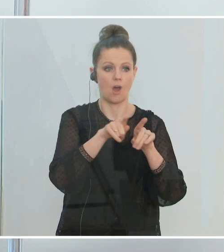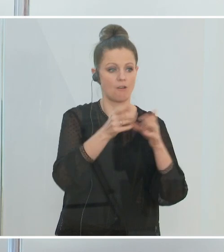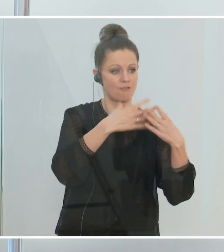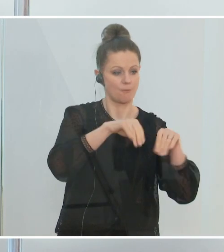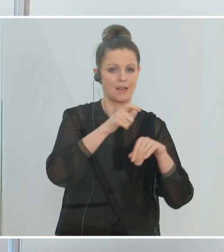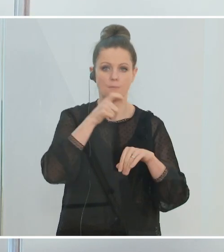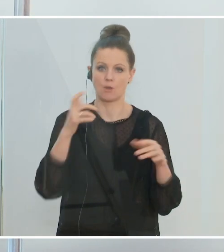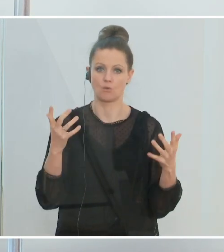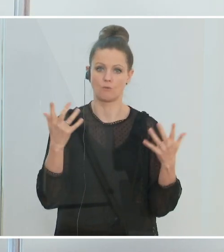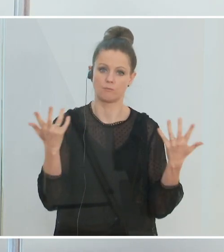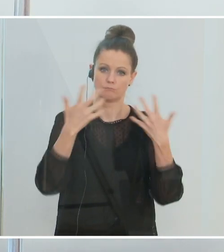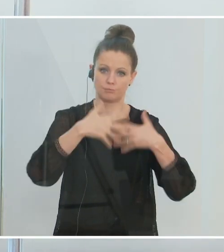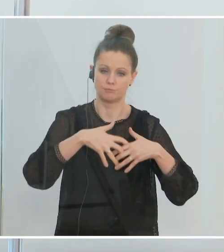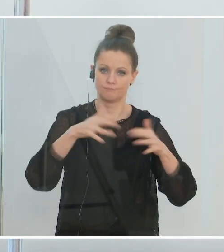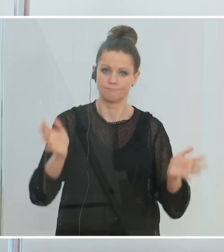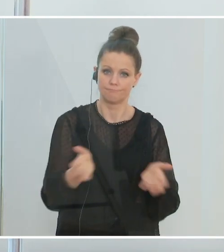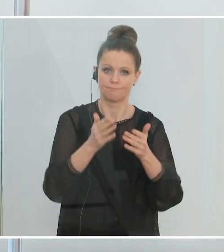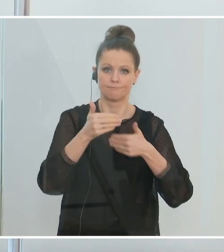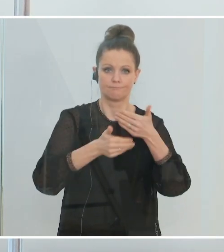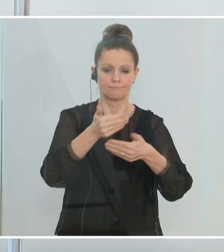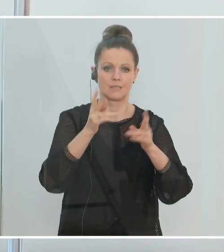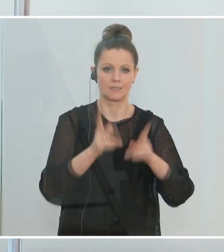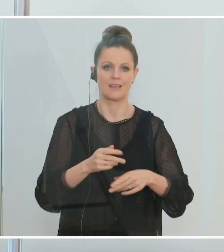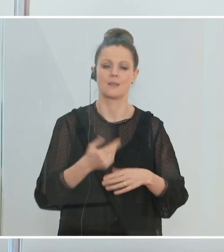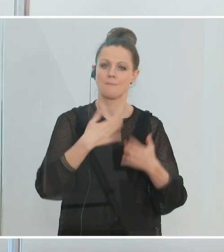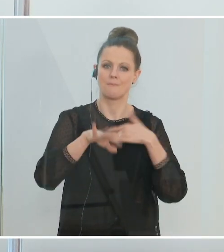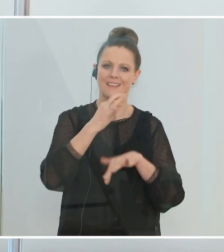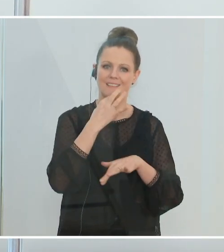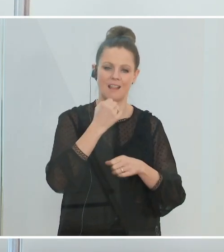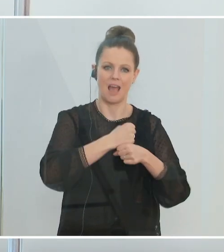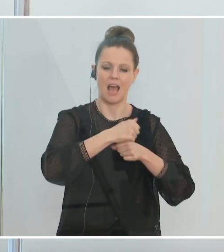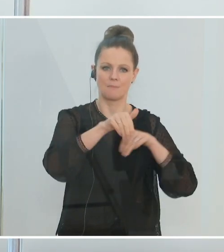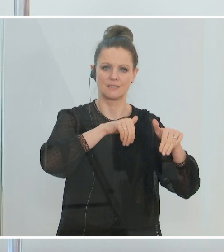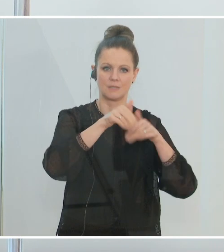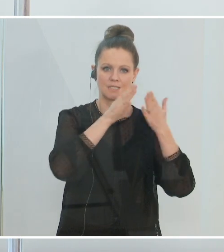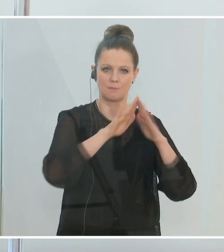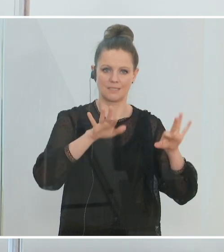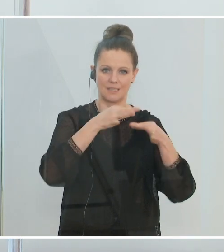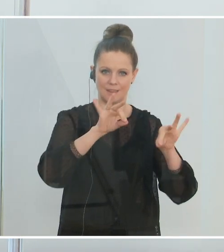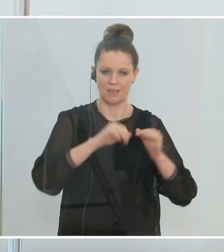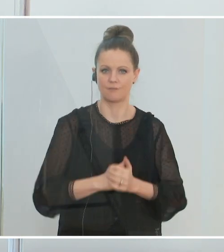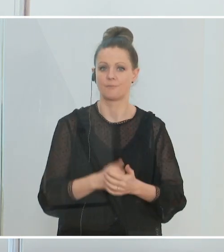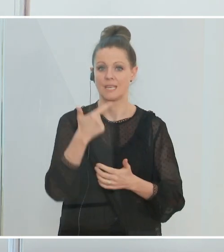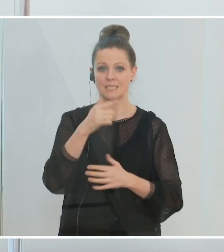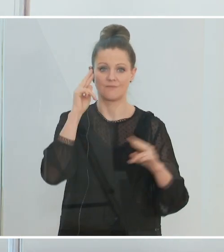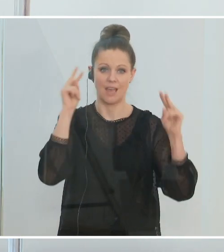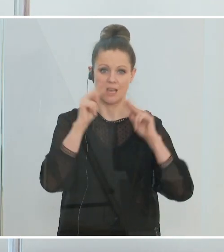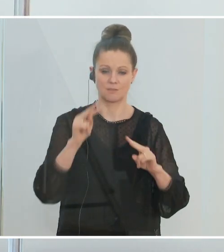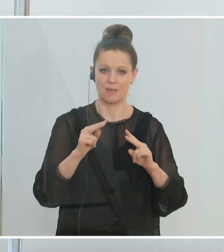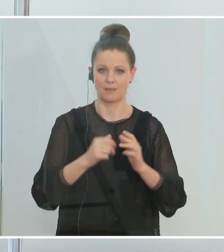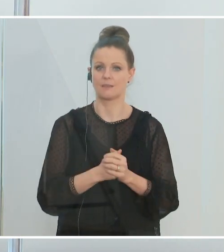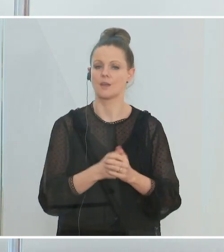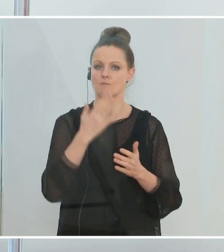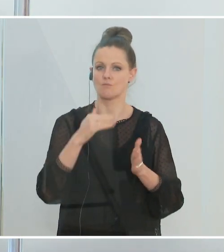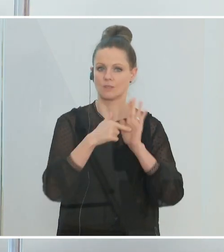wieder verstärkt zu fördern. Details dazu darf der Arbeitsminister noch präsentieren. Ich möchte nur zwei Aspekte rausgreifen, die mir besonders